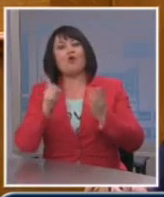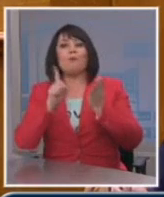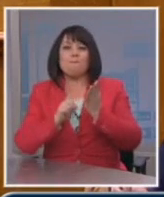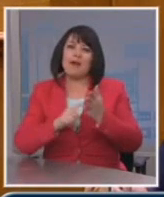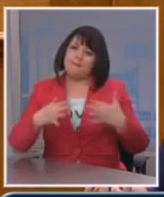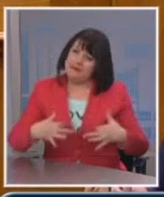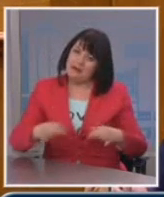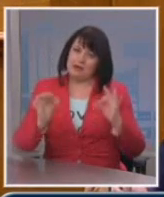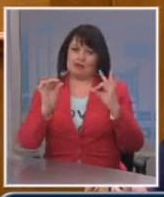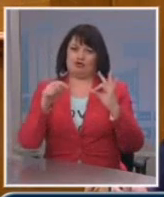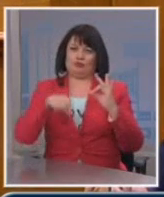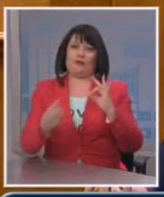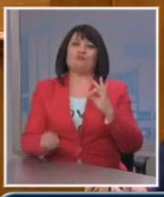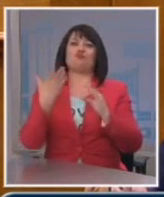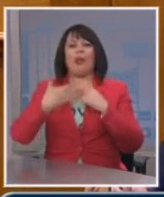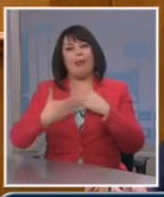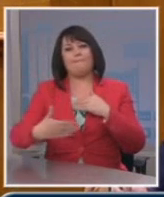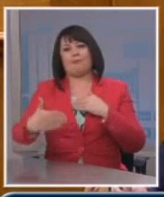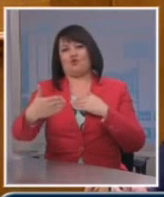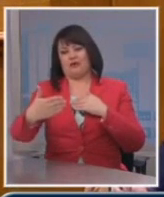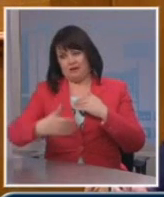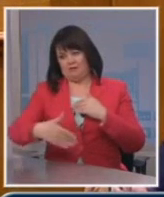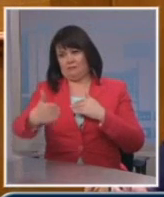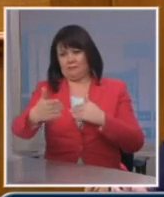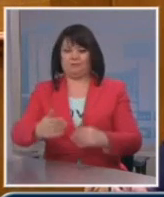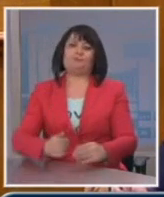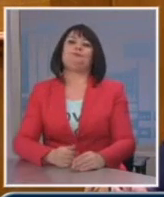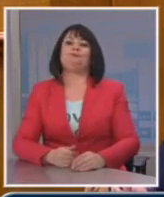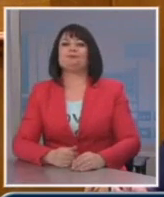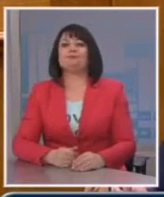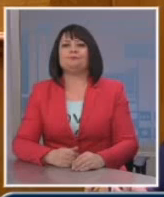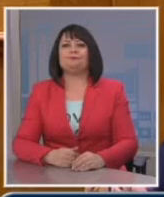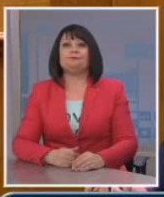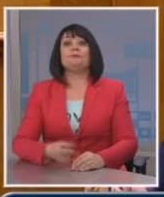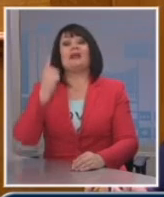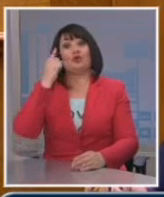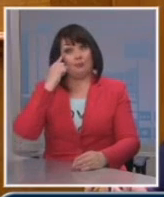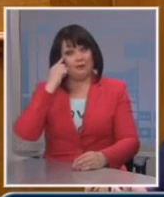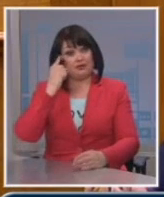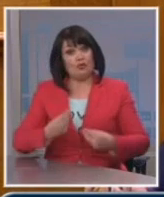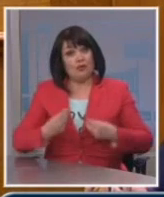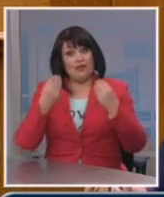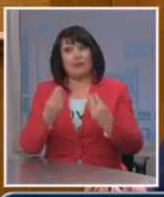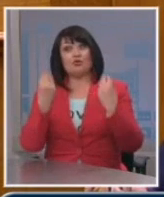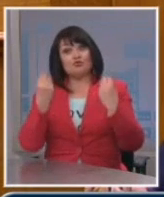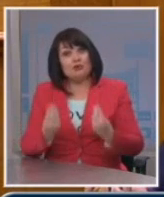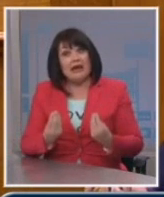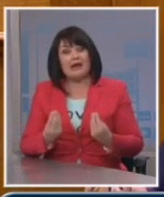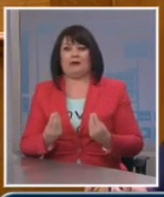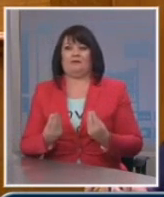και στο Κοινοβούλιο για τη νέα εποχή, για το επόμενο διάστημα. Και νομίζω θα προσφέρουν καλή υπηρεσία στον